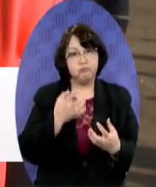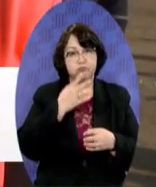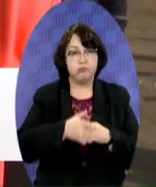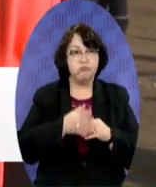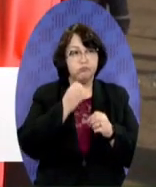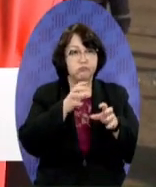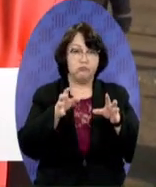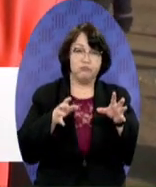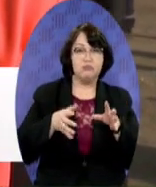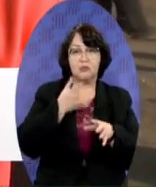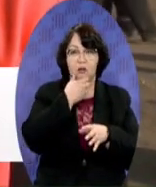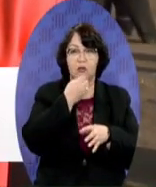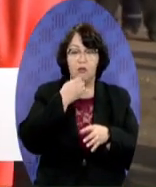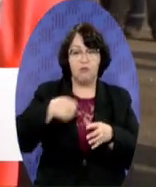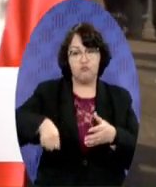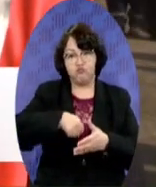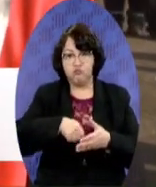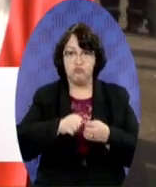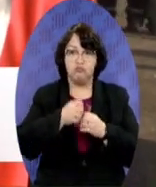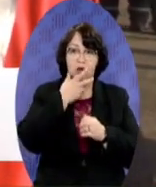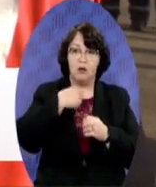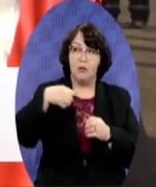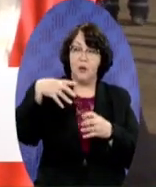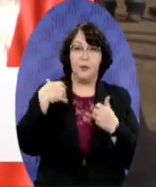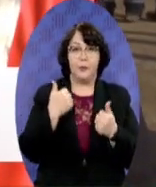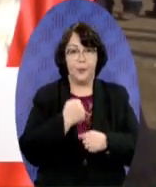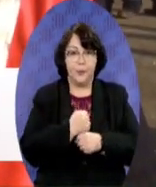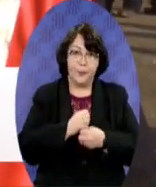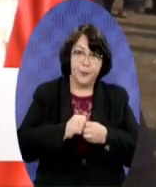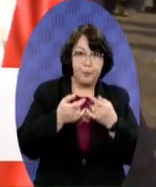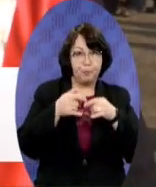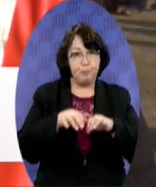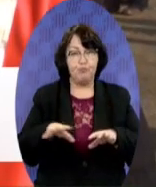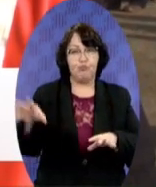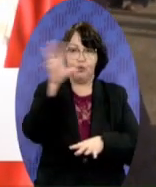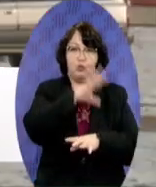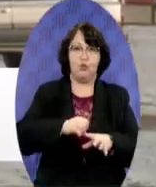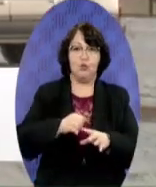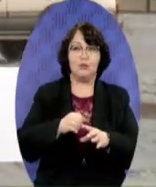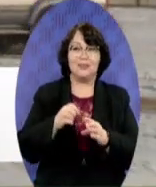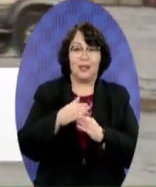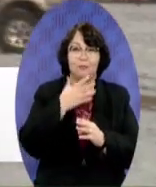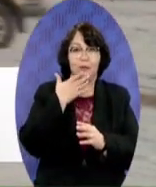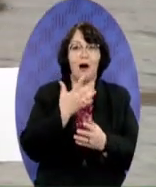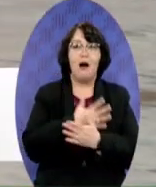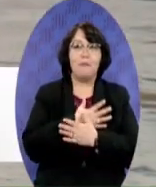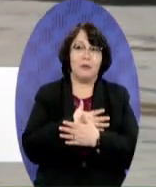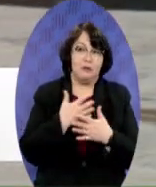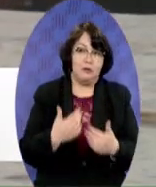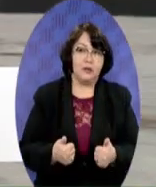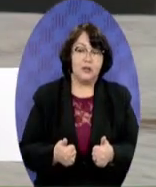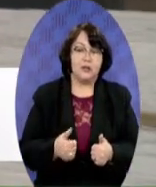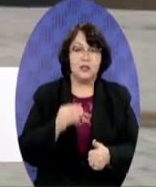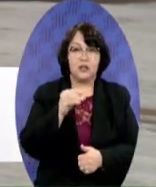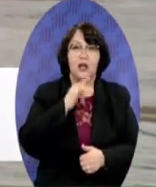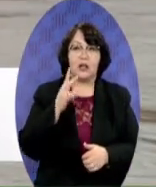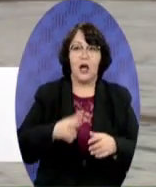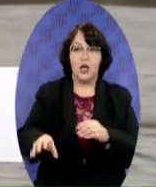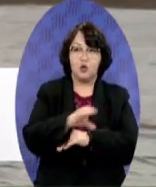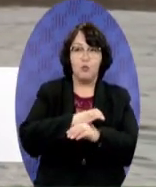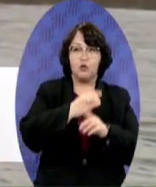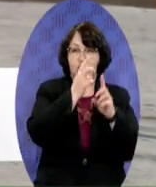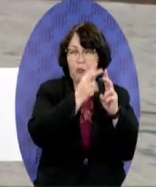хүчлийн уналттай байсан захиргаа эрчимчний чанар шаардлага авахгүй байсан хүндрэлүүд бол бүрэн арилж байгаа. За Жаргалтхан сум руу цахилгаан